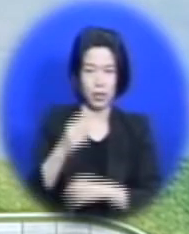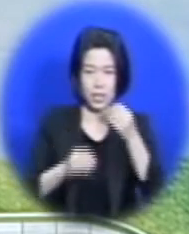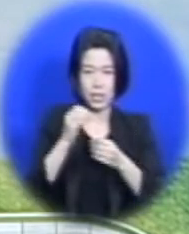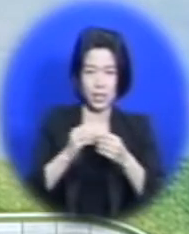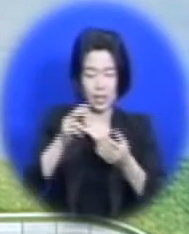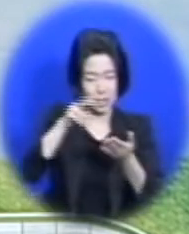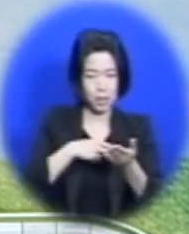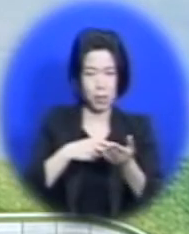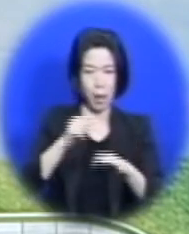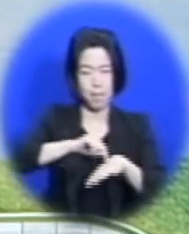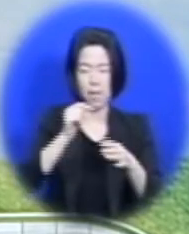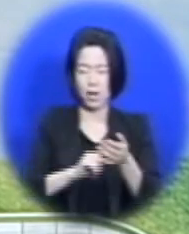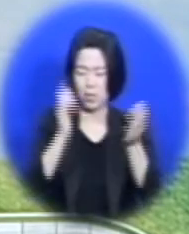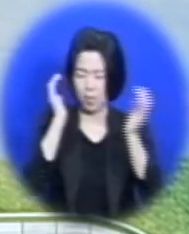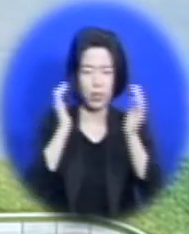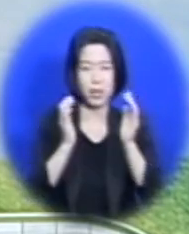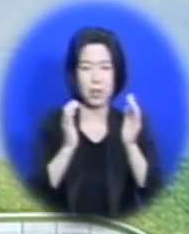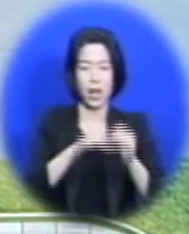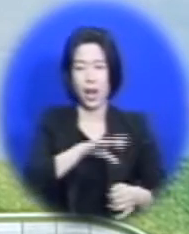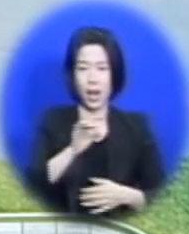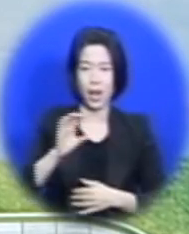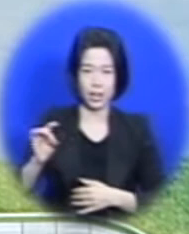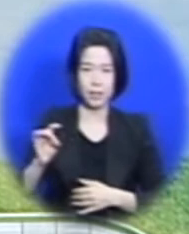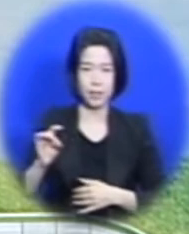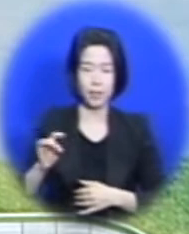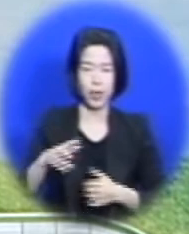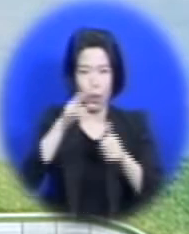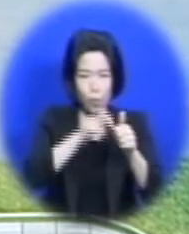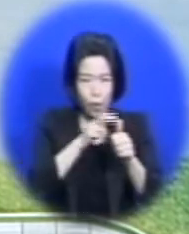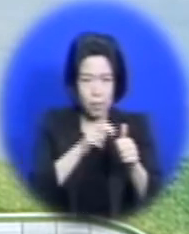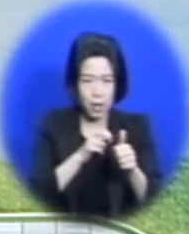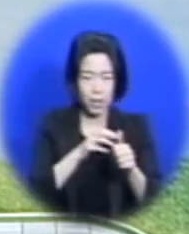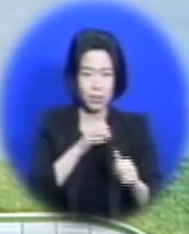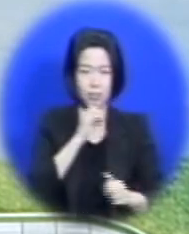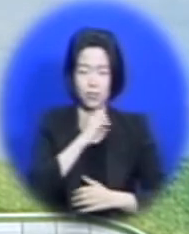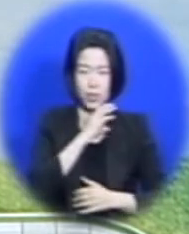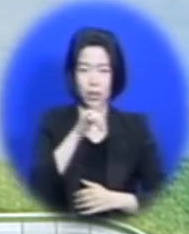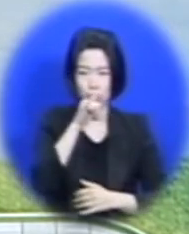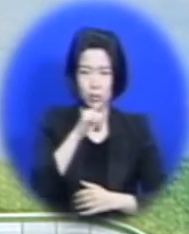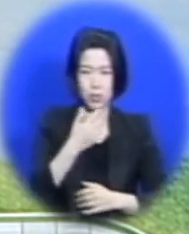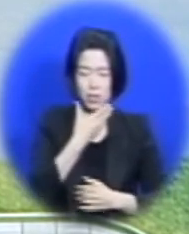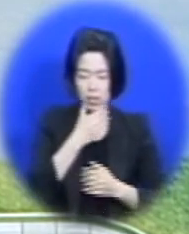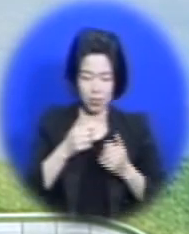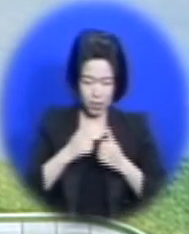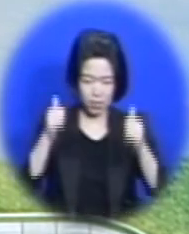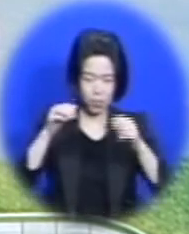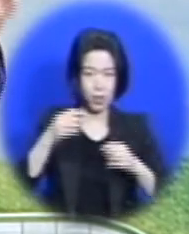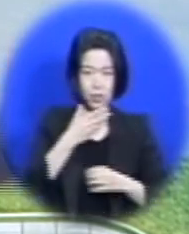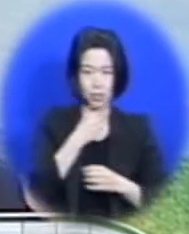다윗은 항상 마음이 복잡합니다. 때때로는 막 원망이 나오기도 하고 어떤 때는 막 저주가 나오기도 하고 어떤 때는